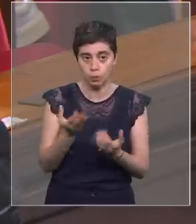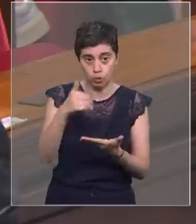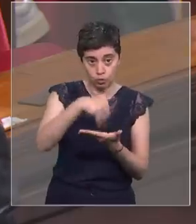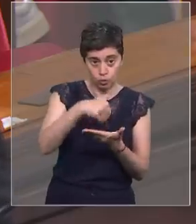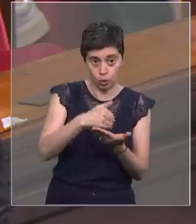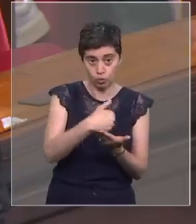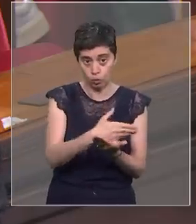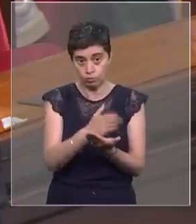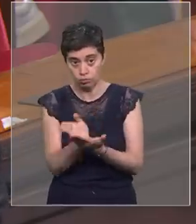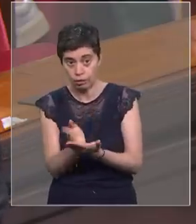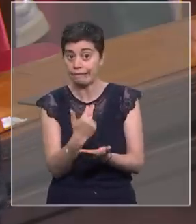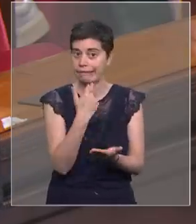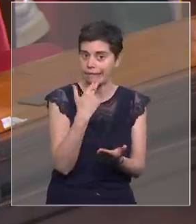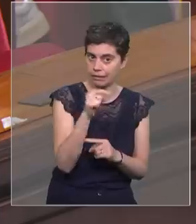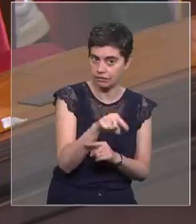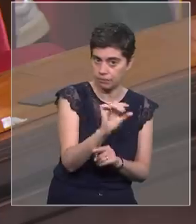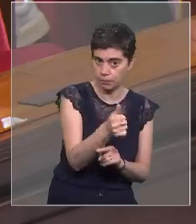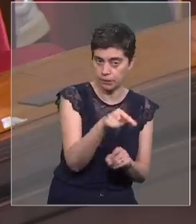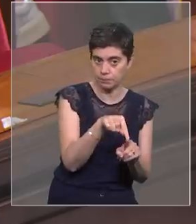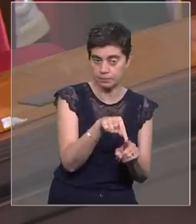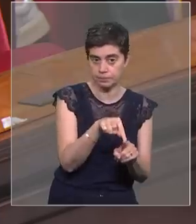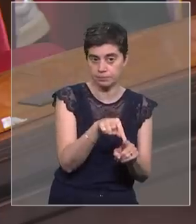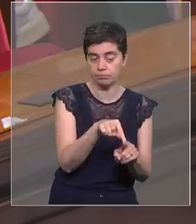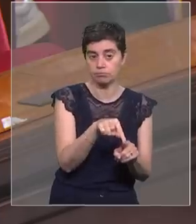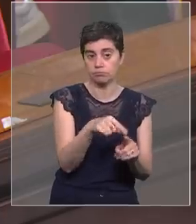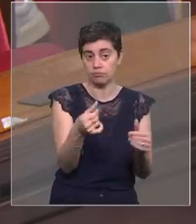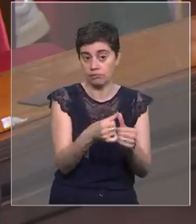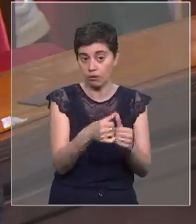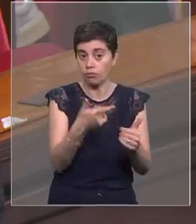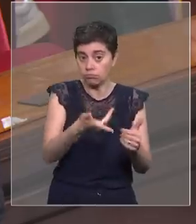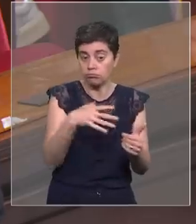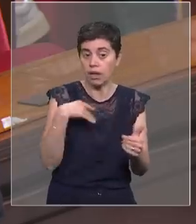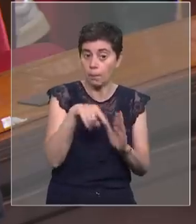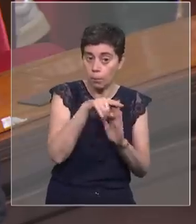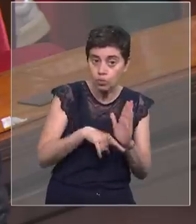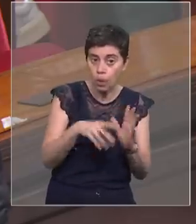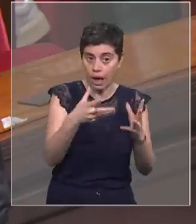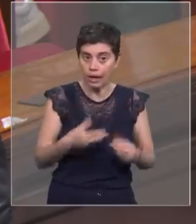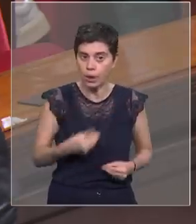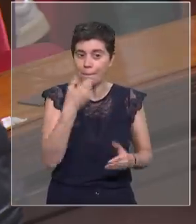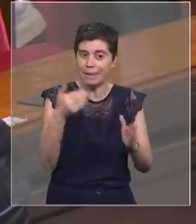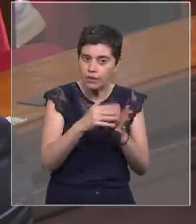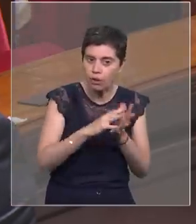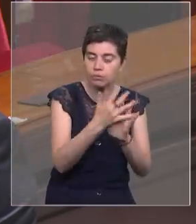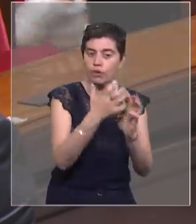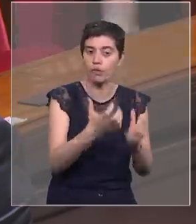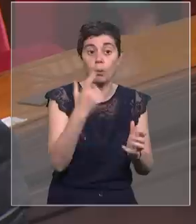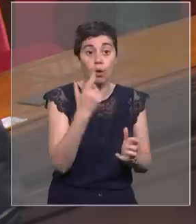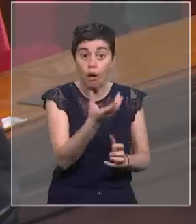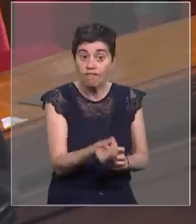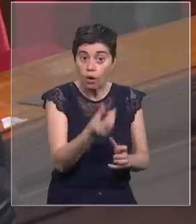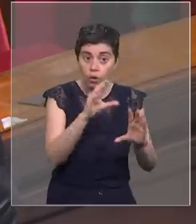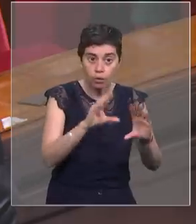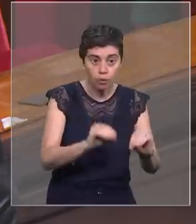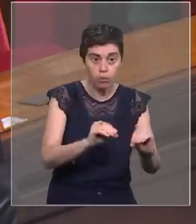volet qualitatif, c'est-à-dire qu'on va assurer des mesures d'amélioration de l'accueil pour le bien-être des enfants, mais aussi des